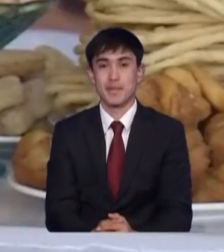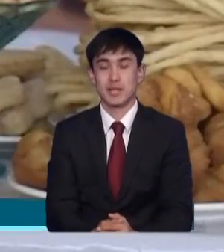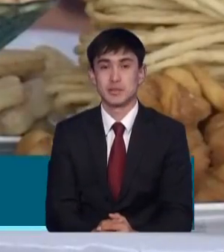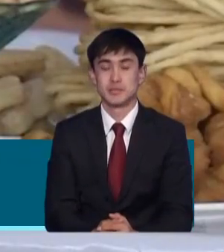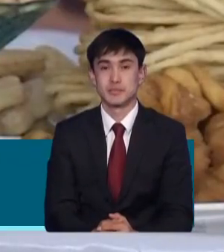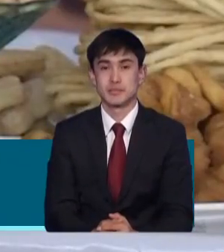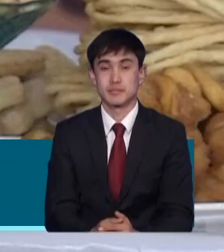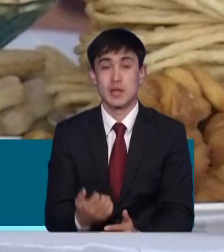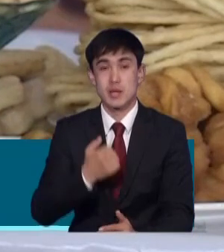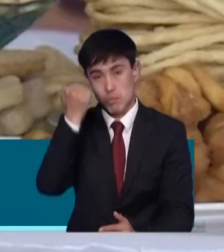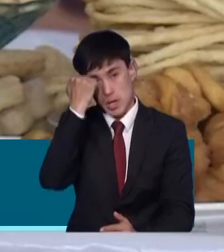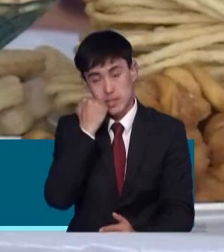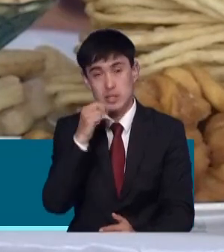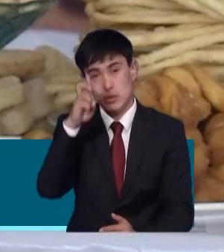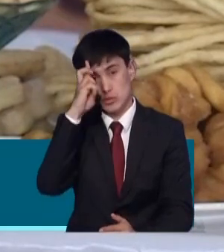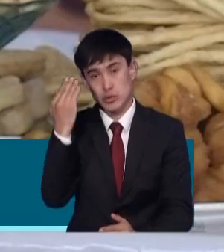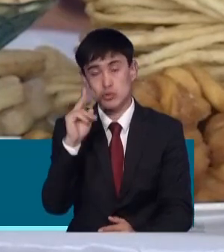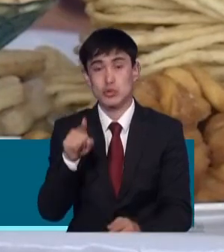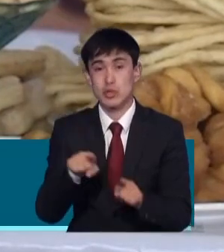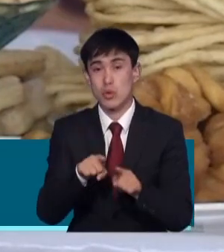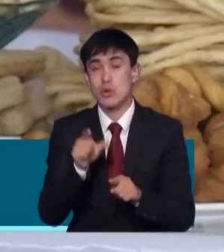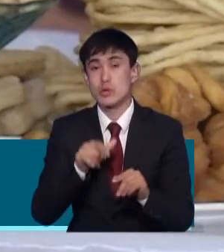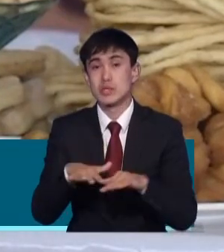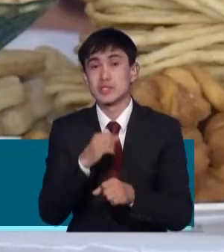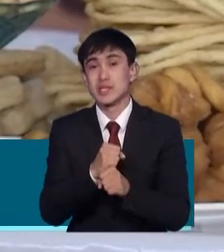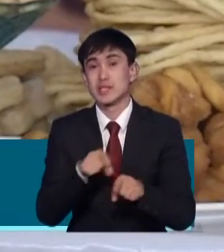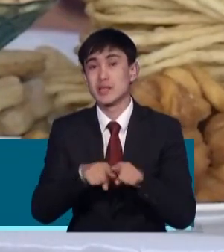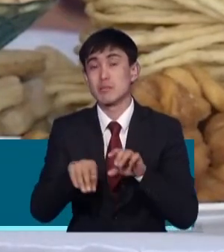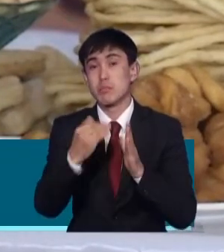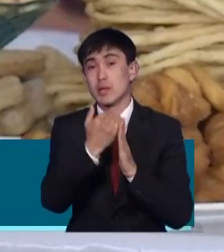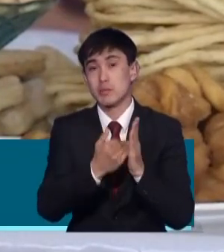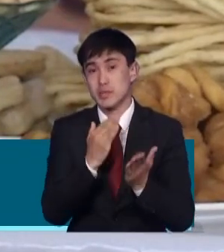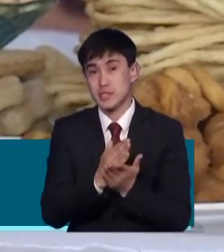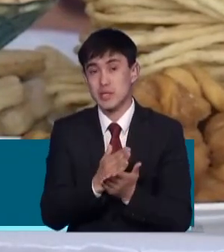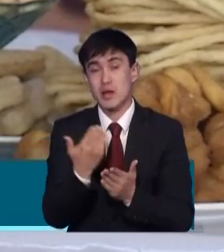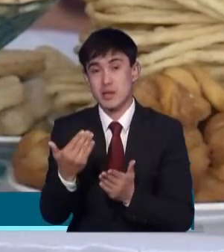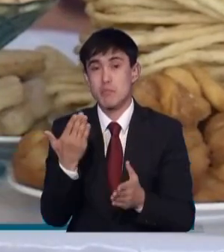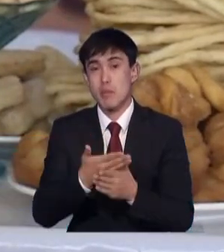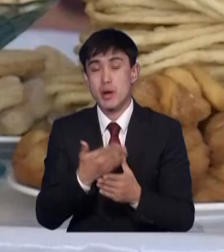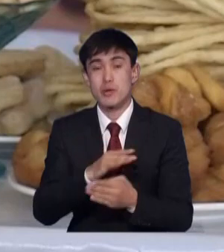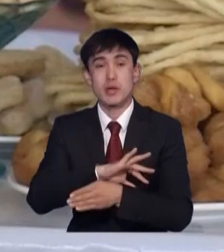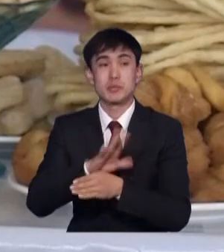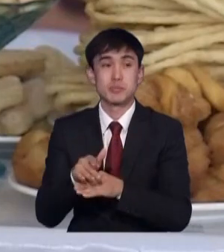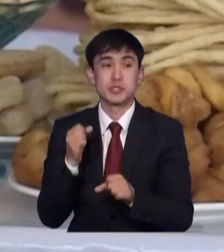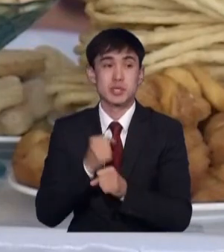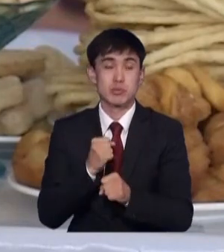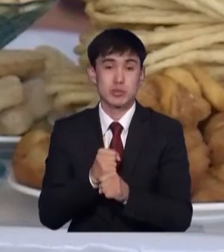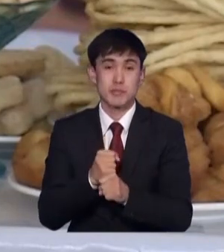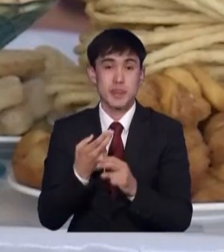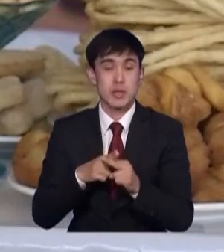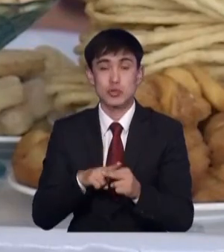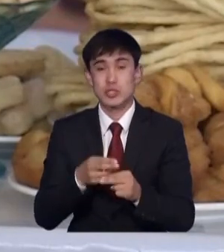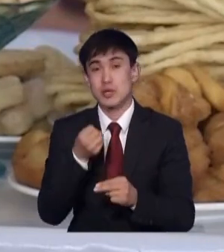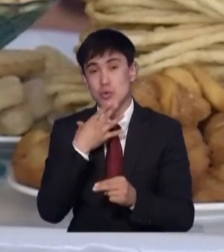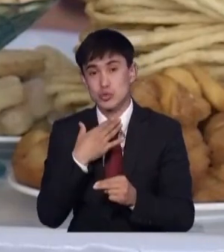бизнеса Я благодарна государству за то что для людей разработаны такие программы Ведь они помогают обеспечить их работой это